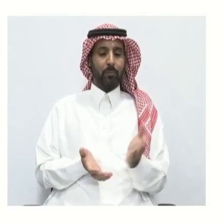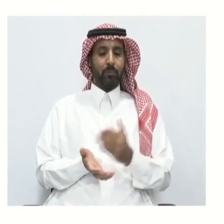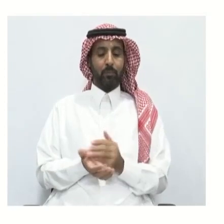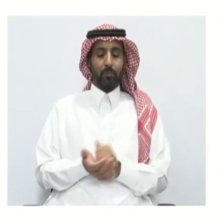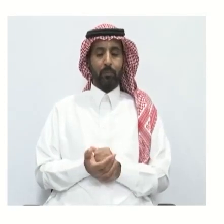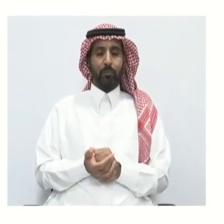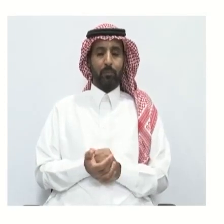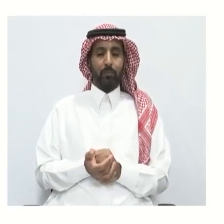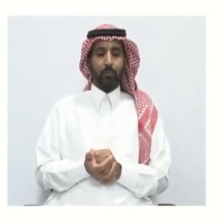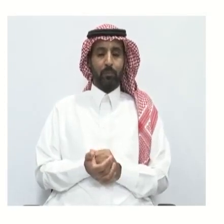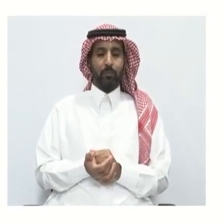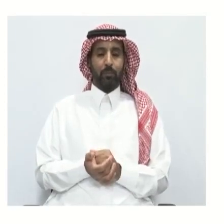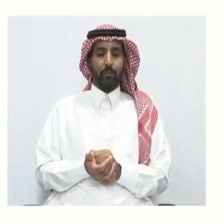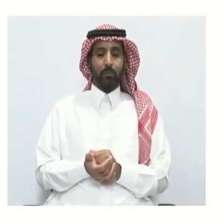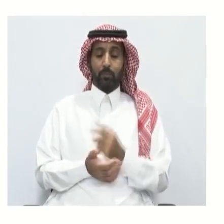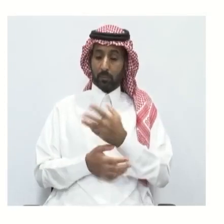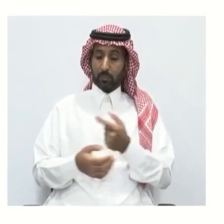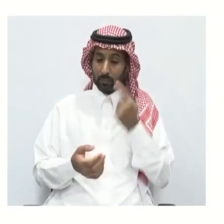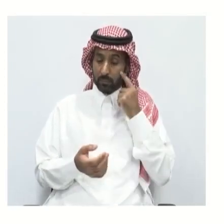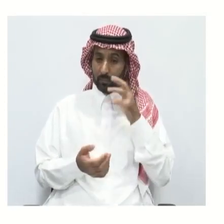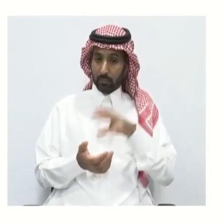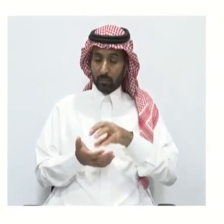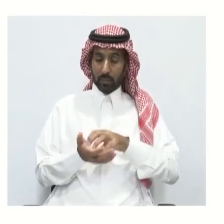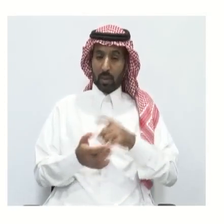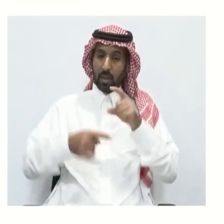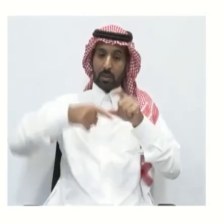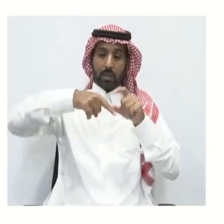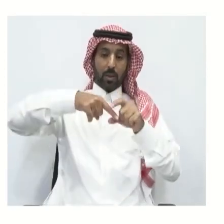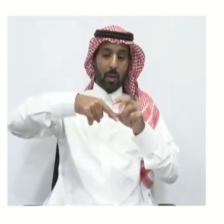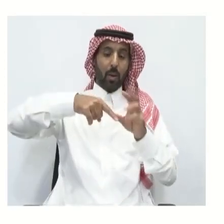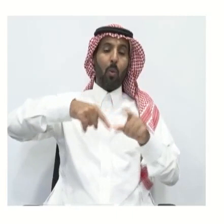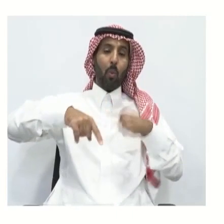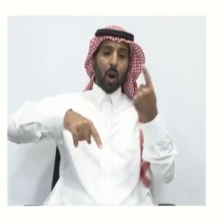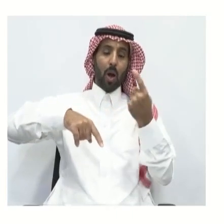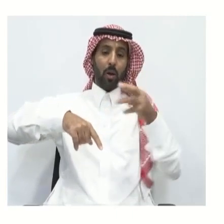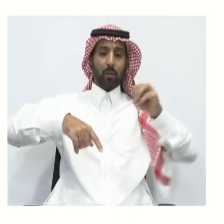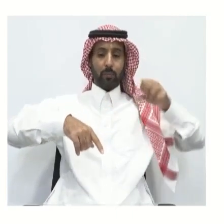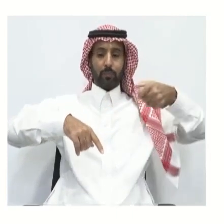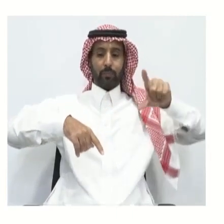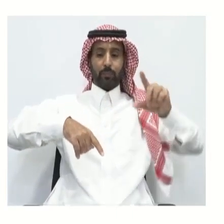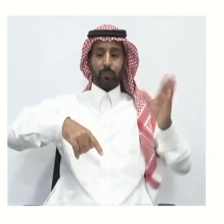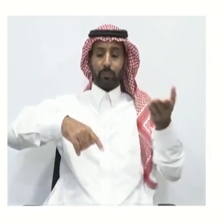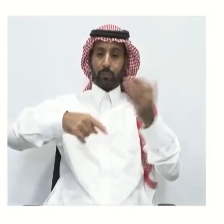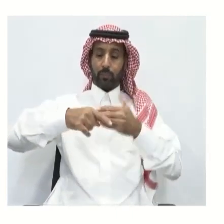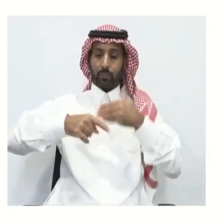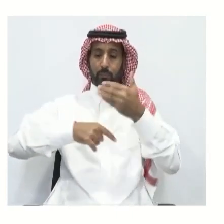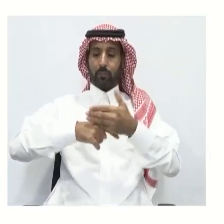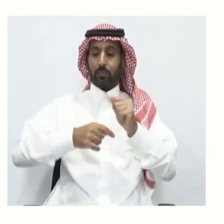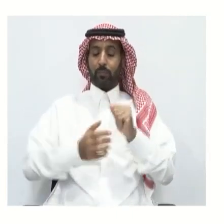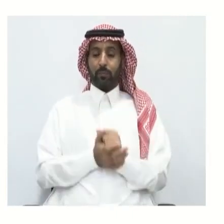لنرى الان استخرجنا واشتقينا النسبه الموليه واحد مول من يوديد الزنك على واحد مول من